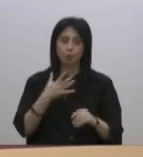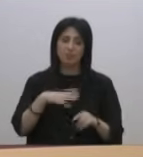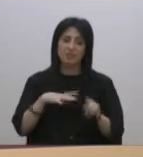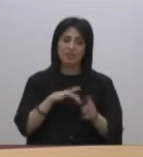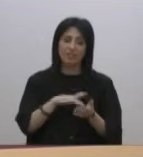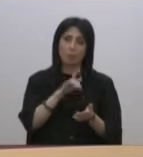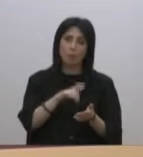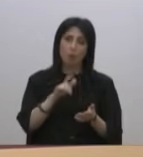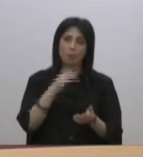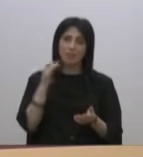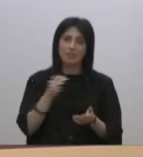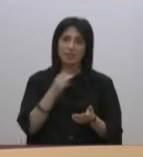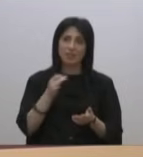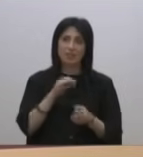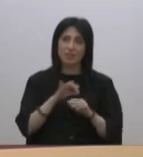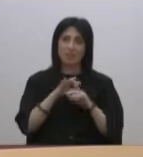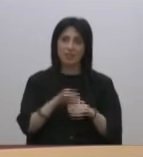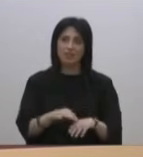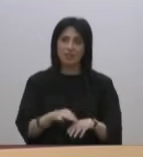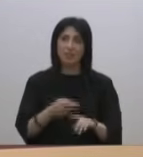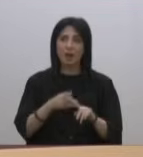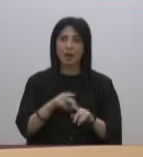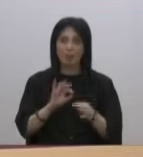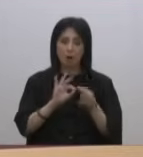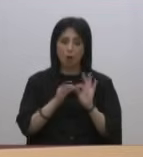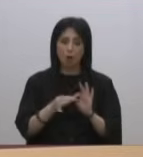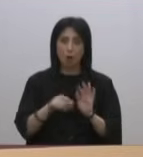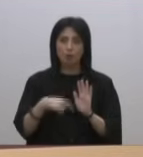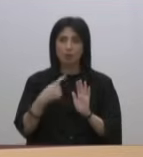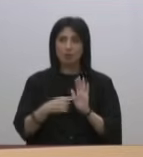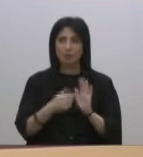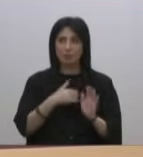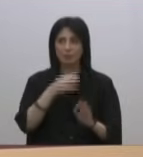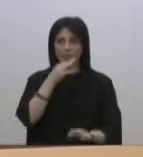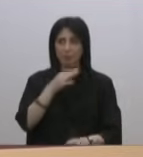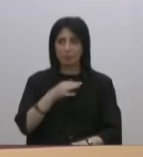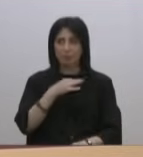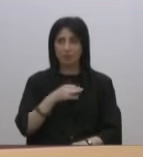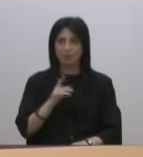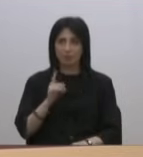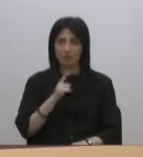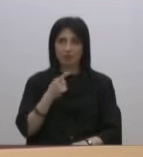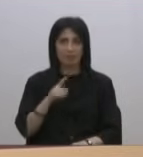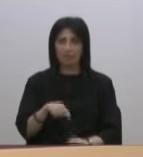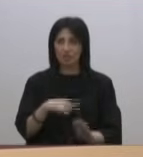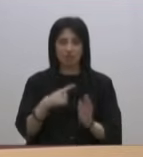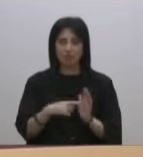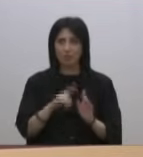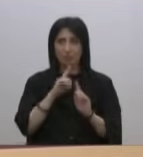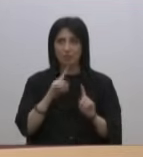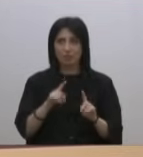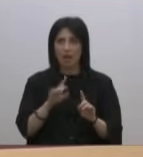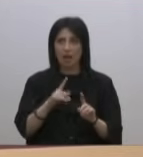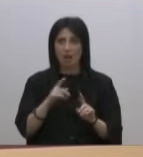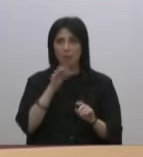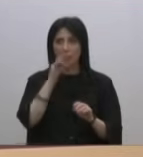საქართველოს მოქალაქეების ინტერესების გატარება? აი ამ კონკრეტულ შეკითხვაზე მინდა პასუხი და ველოდები. სხვა შეკითხვას არ დავსვამ, რომ არ